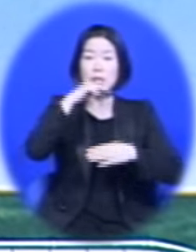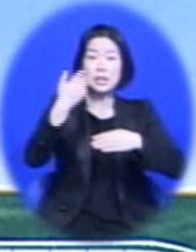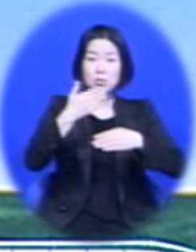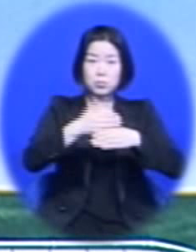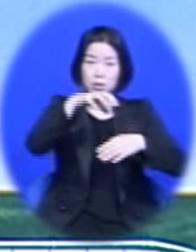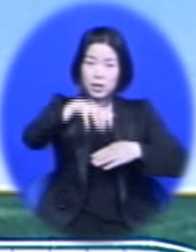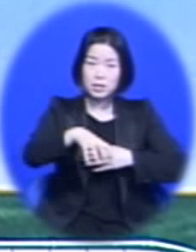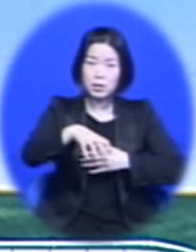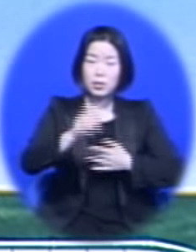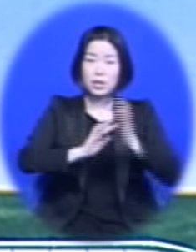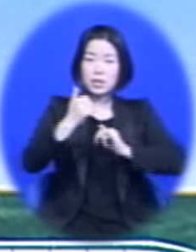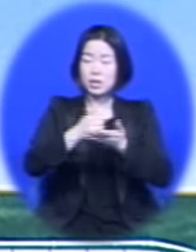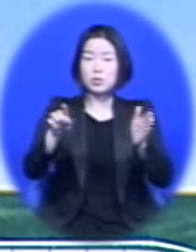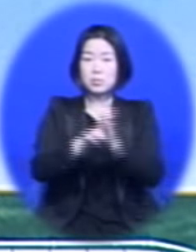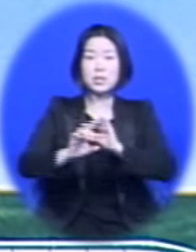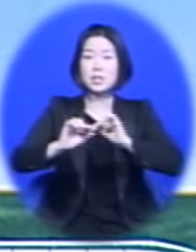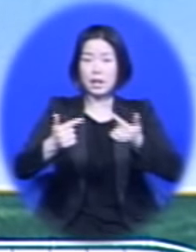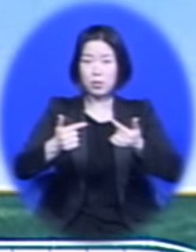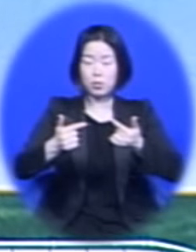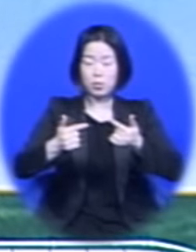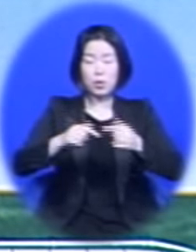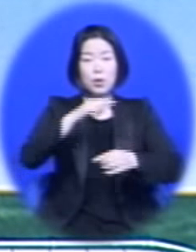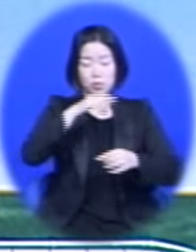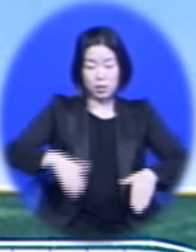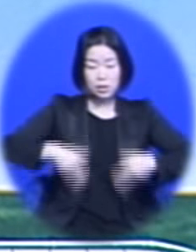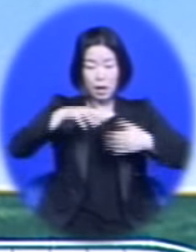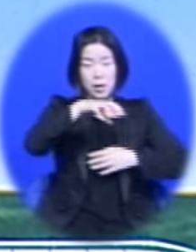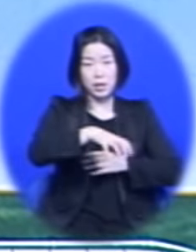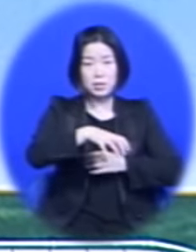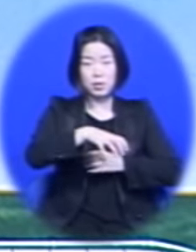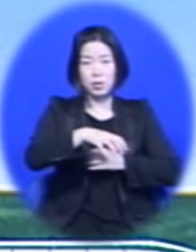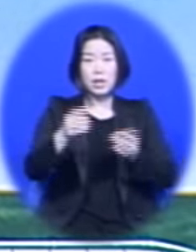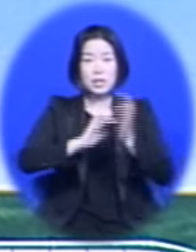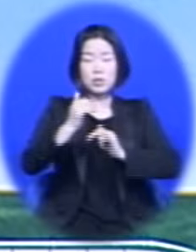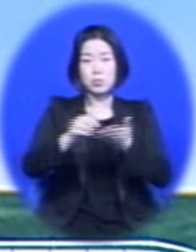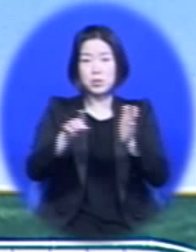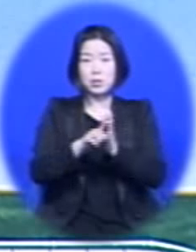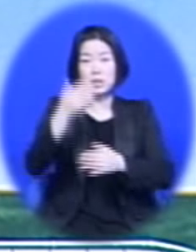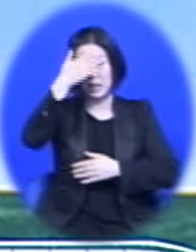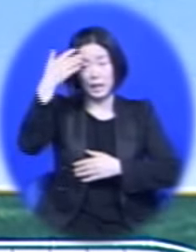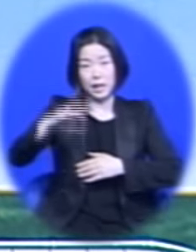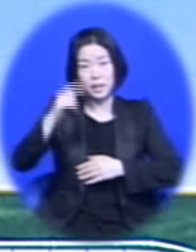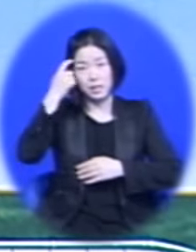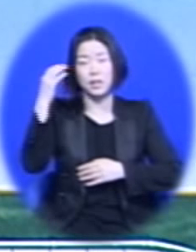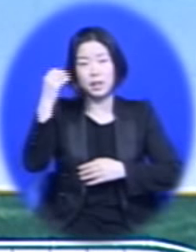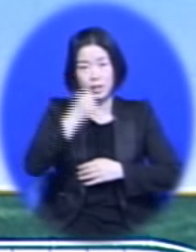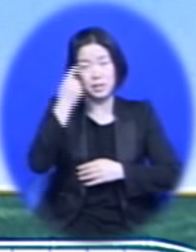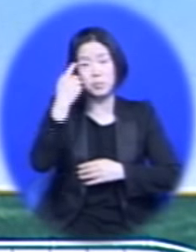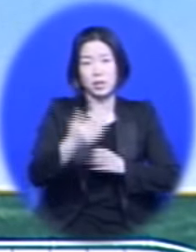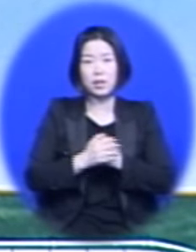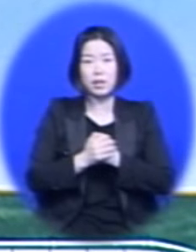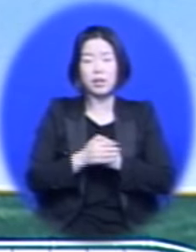북한에서 그렇게 예수 믿지 않고 남한에서 예수 믿는 게 얼마나 다행이라고 생각이 되십니까? 그런데 이 생각이